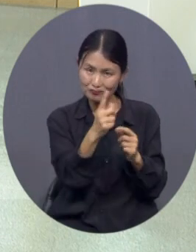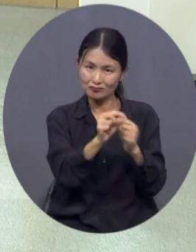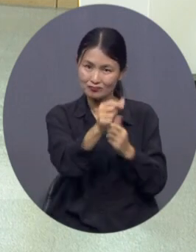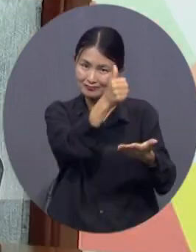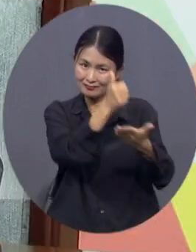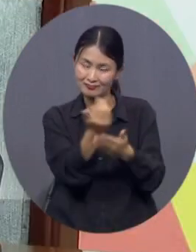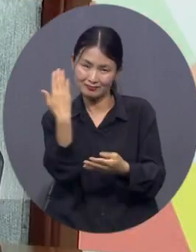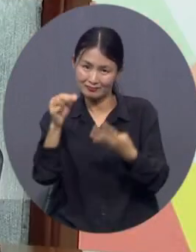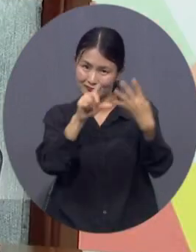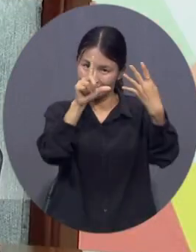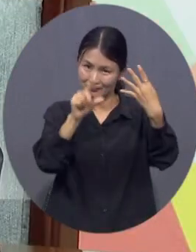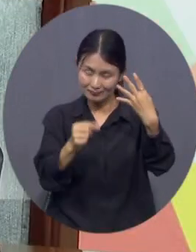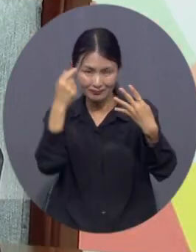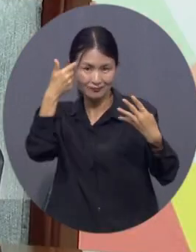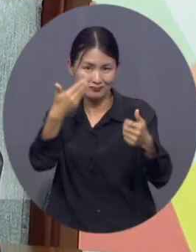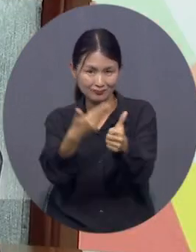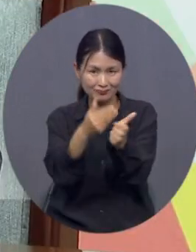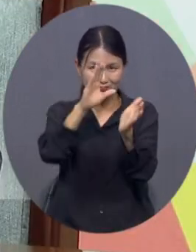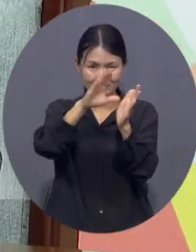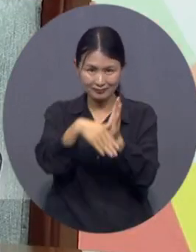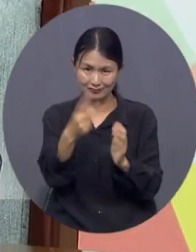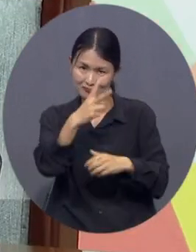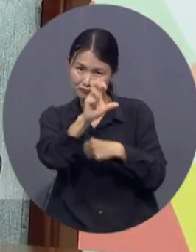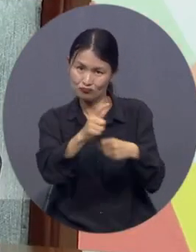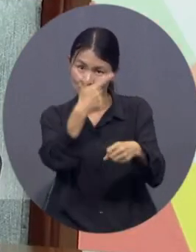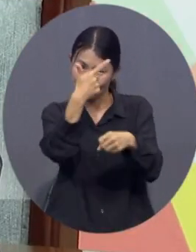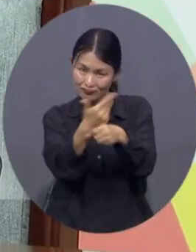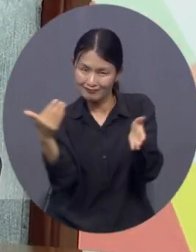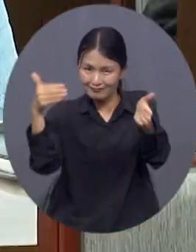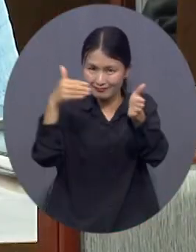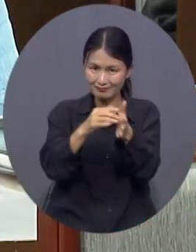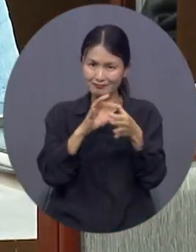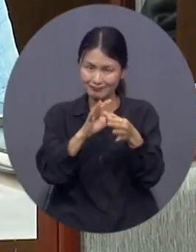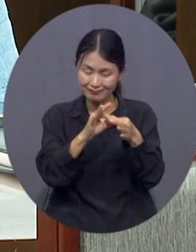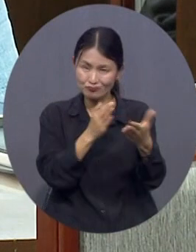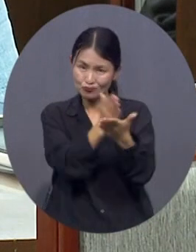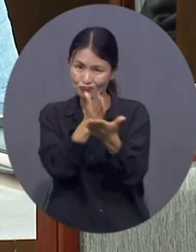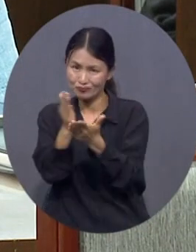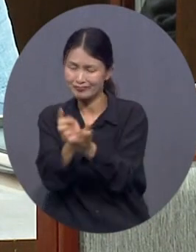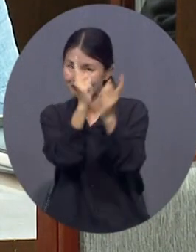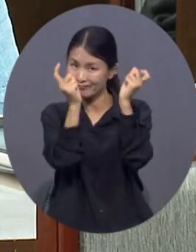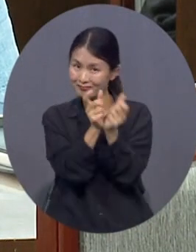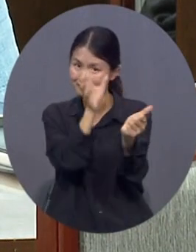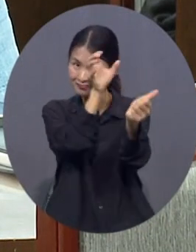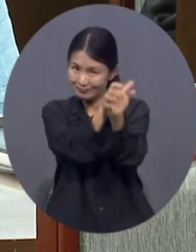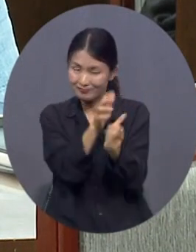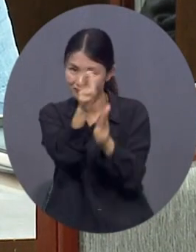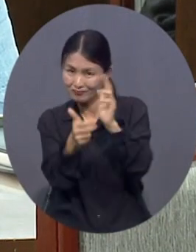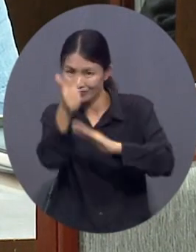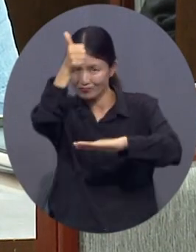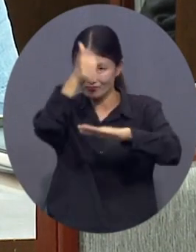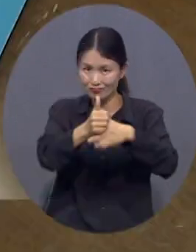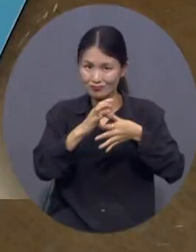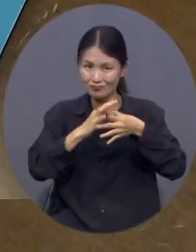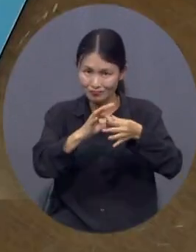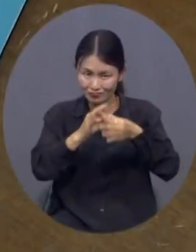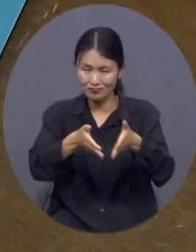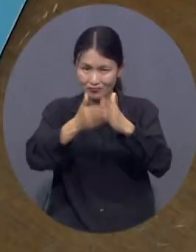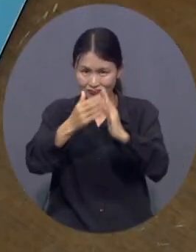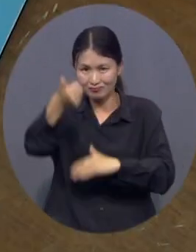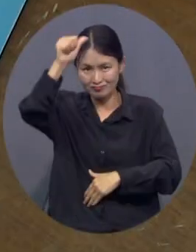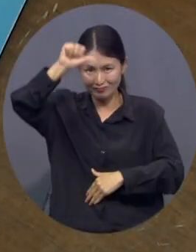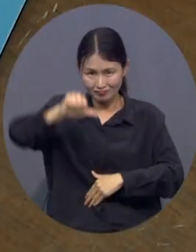지난 4월 도정질문에서 2026년까지 관련 분야 민간위탁 사업 성과를 토대로 설립